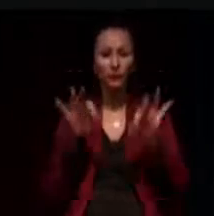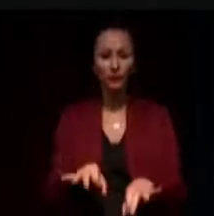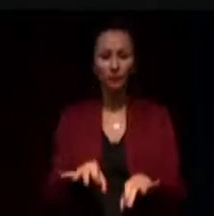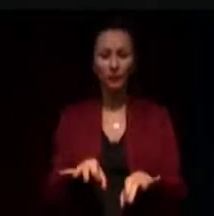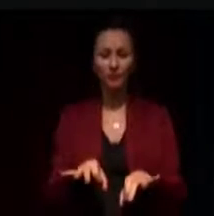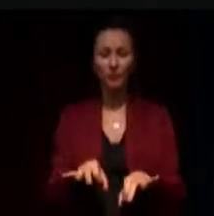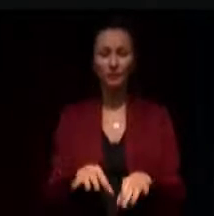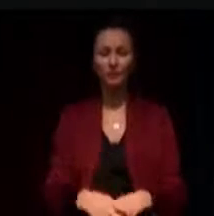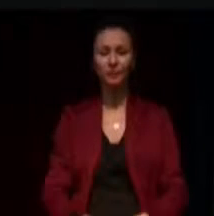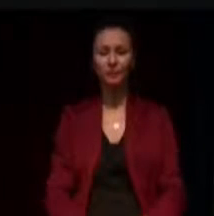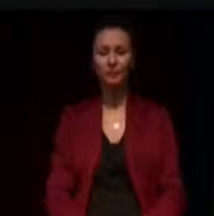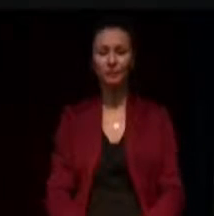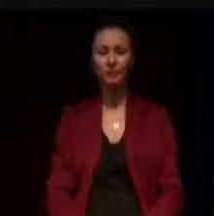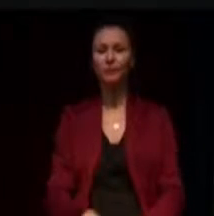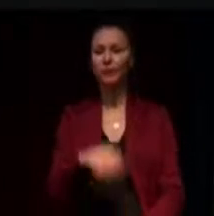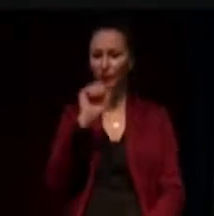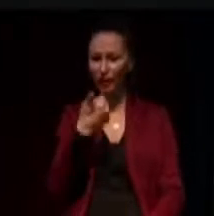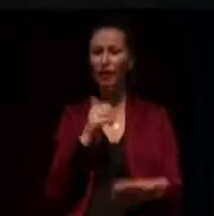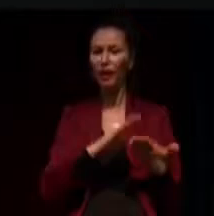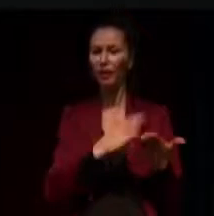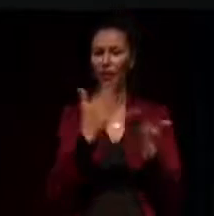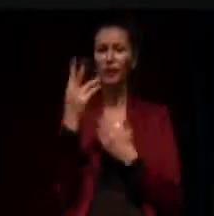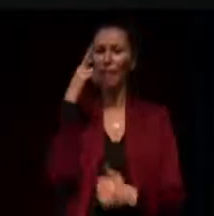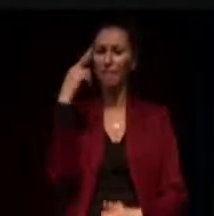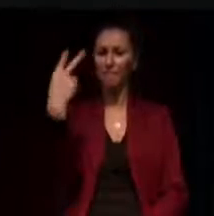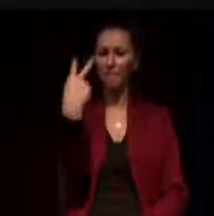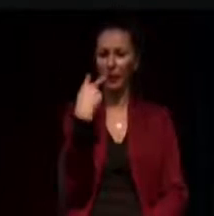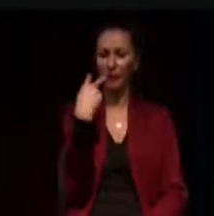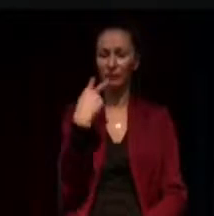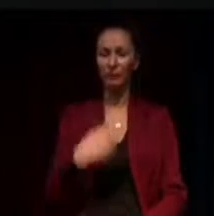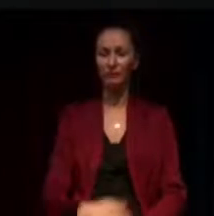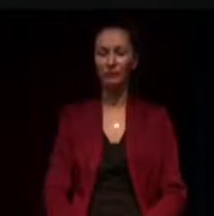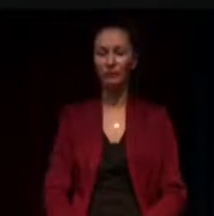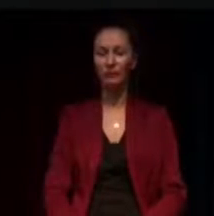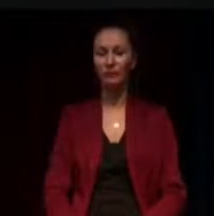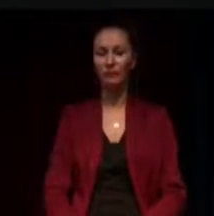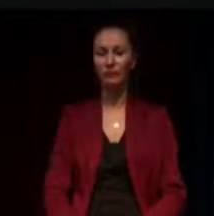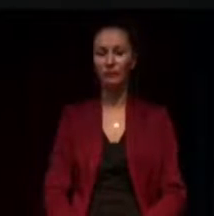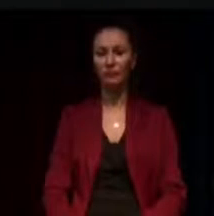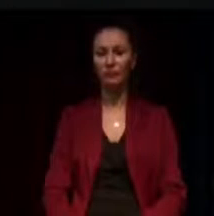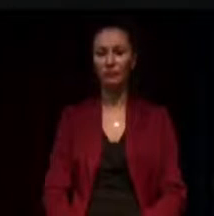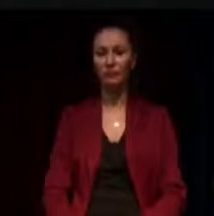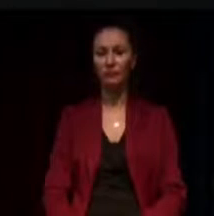Şimdi değerli arkadaşlar bakın.